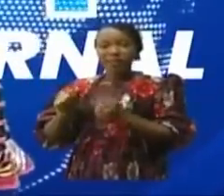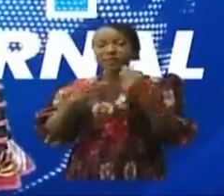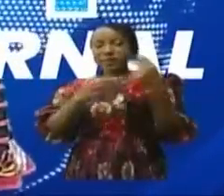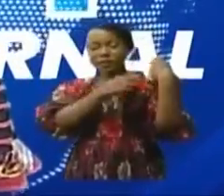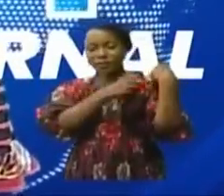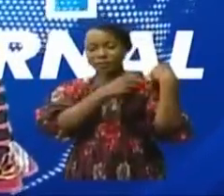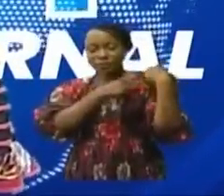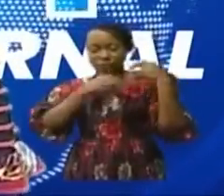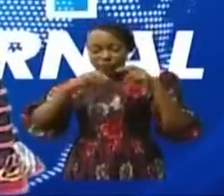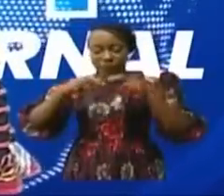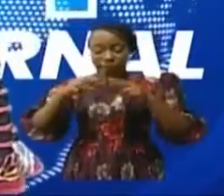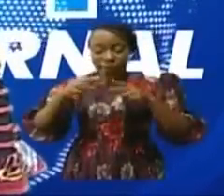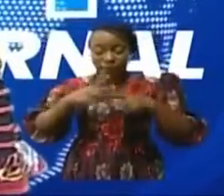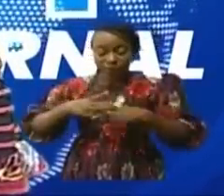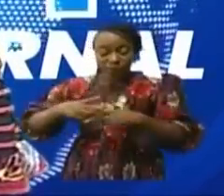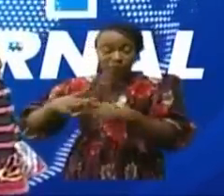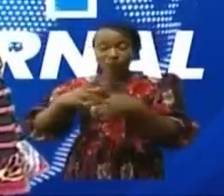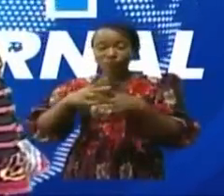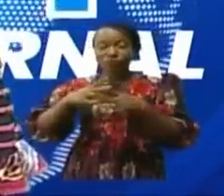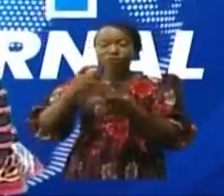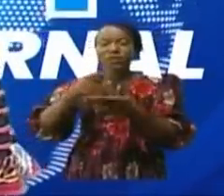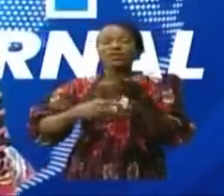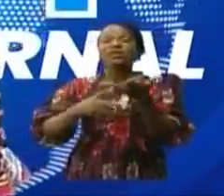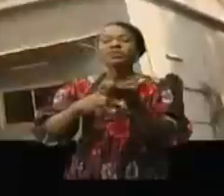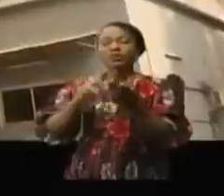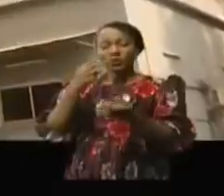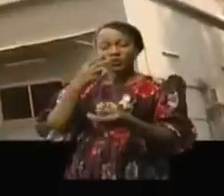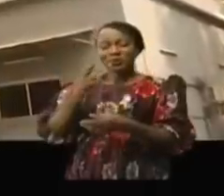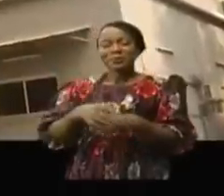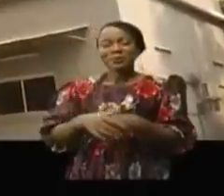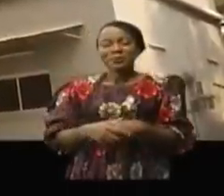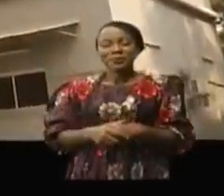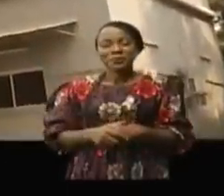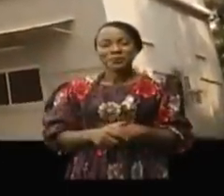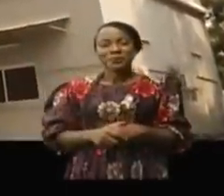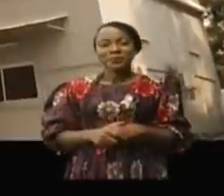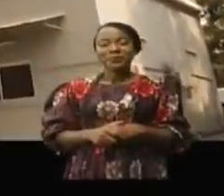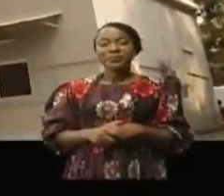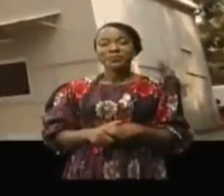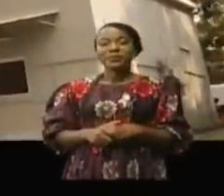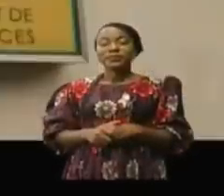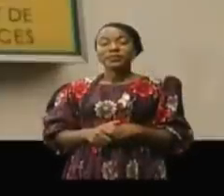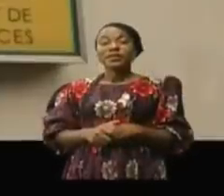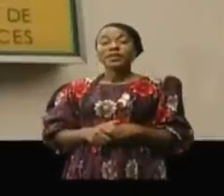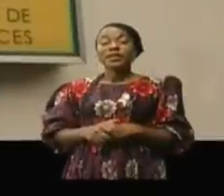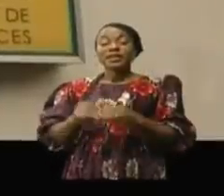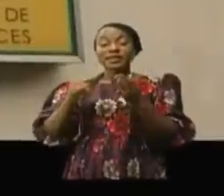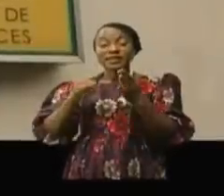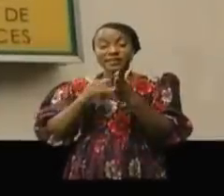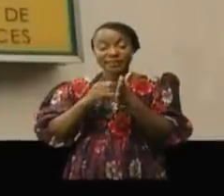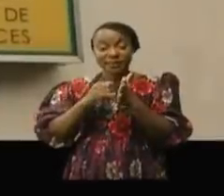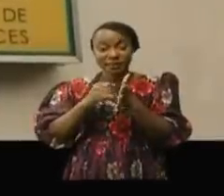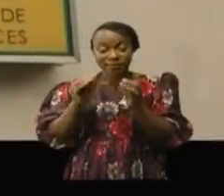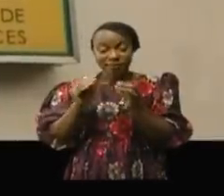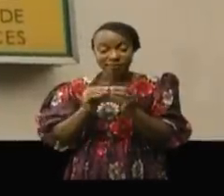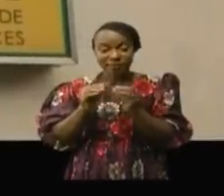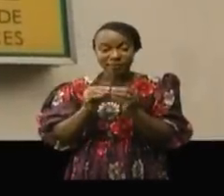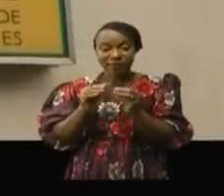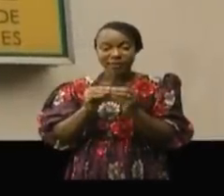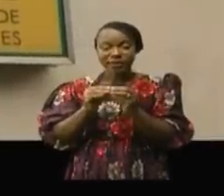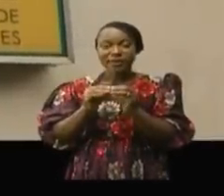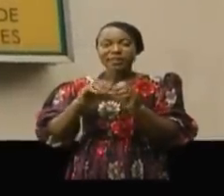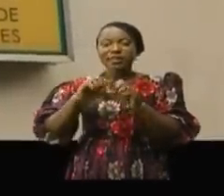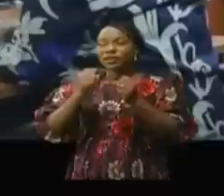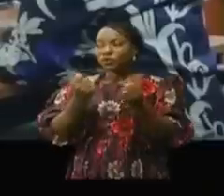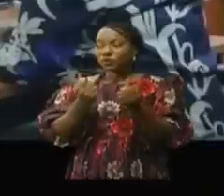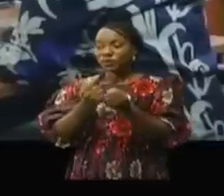de contrôle des assurances. Edith Chala. Après la 46e Assemblée générale de la Fédération des sociétés d'assurance de